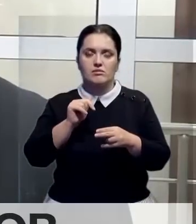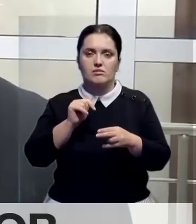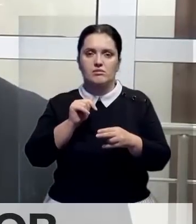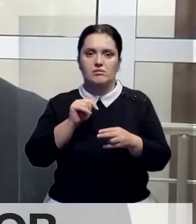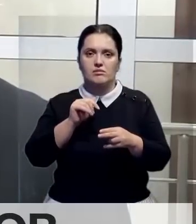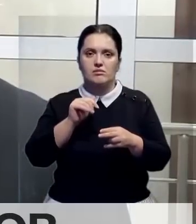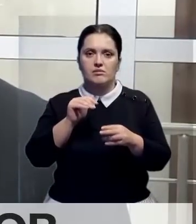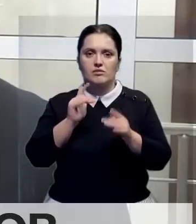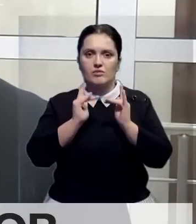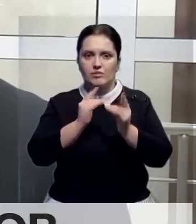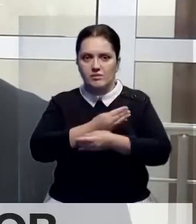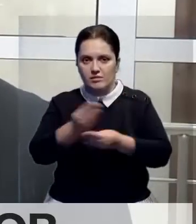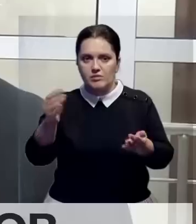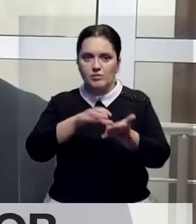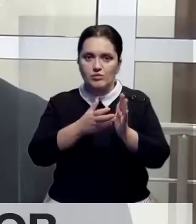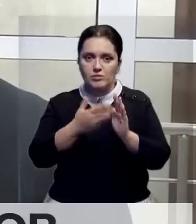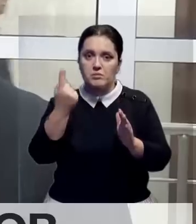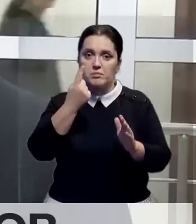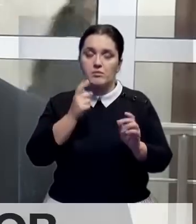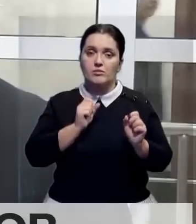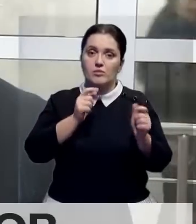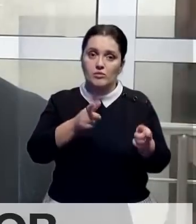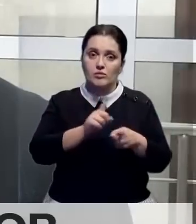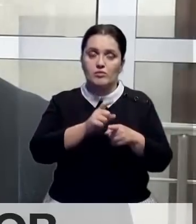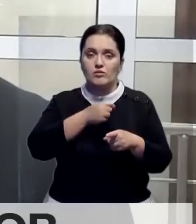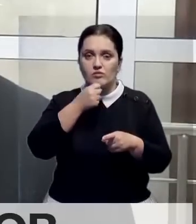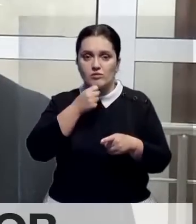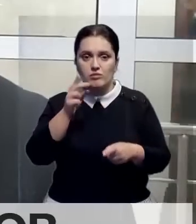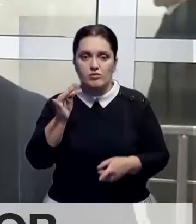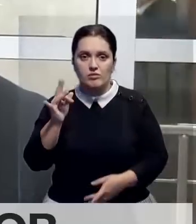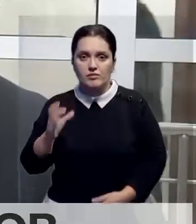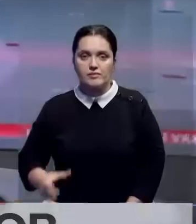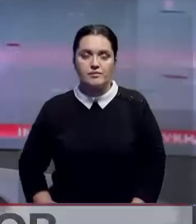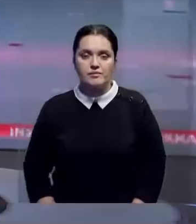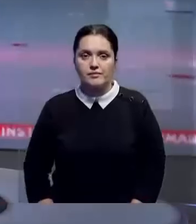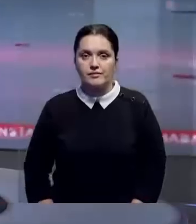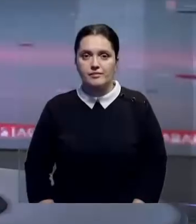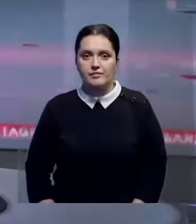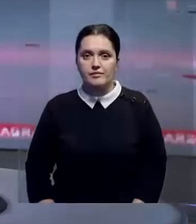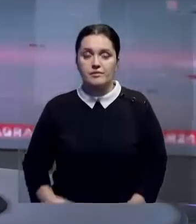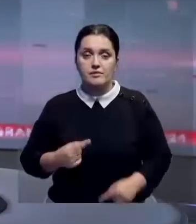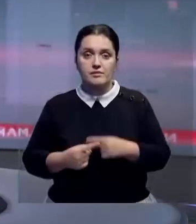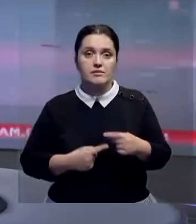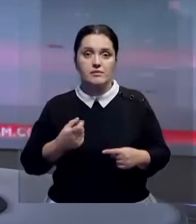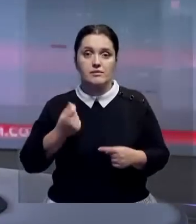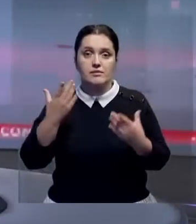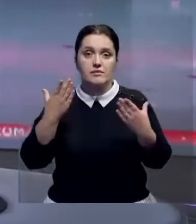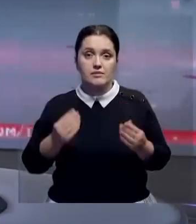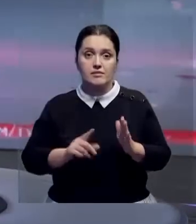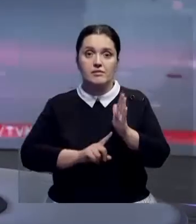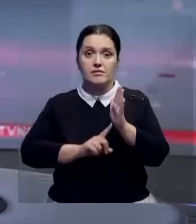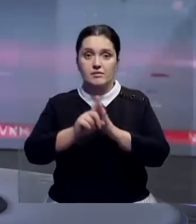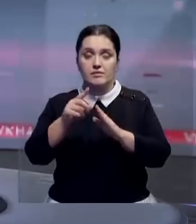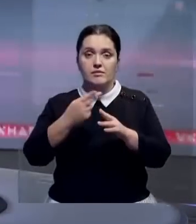как первокурсников, так и старшекурсников. Уже через пару дней в стране